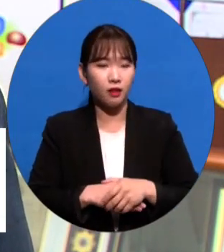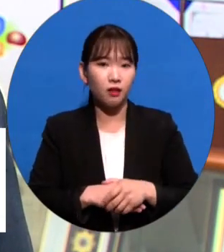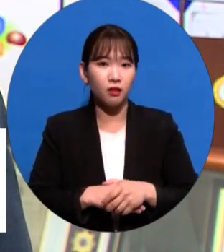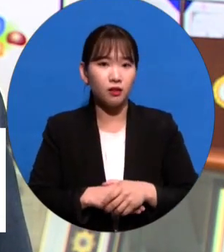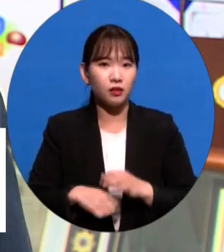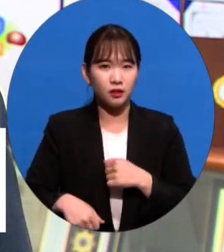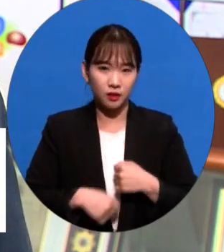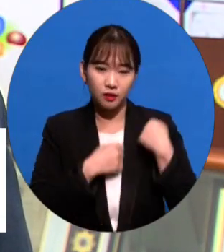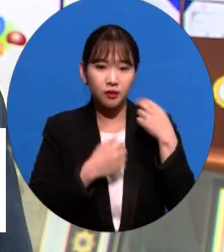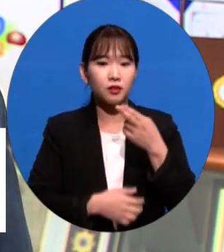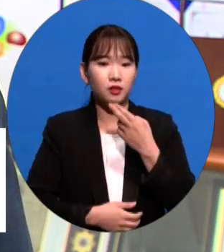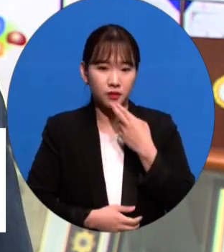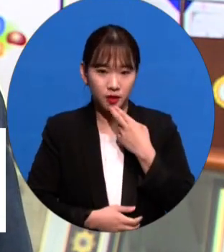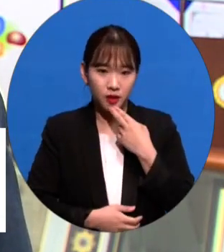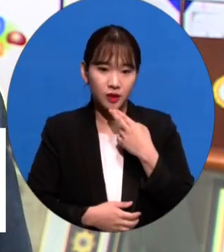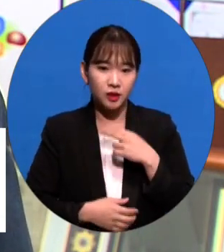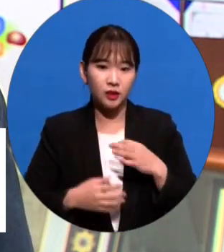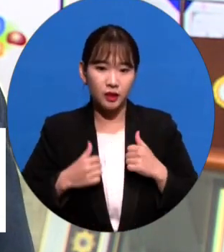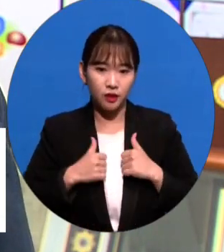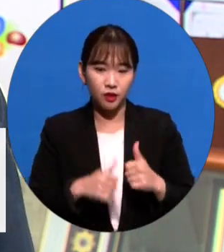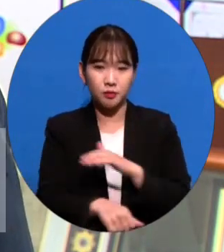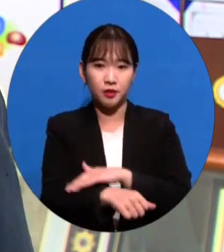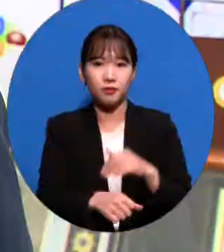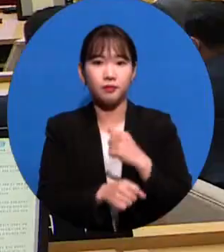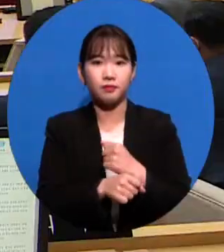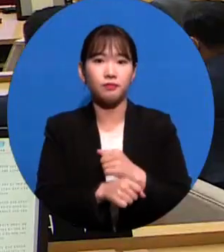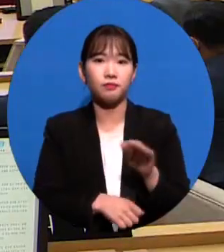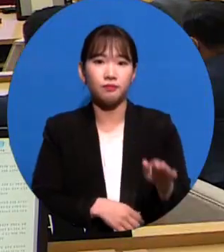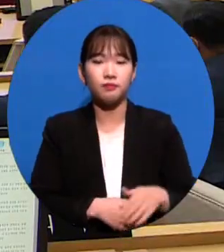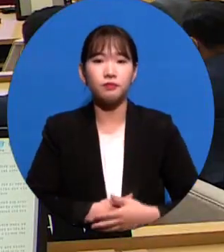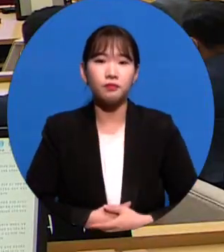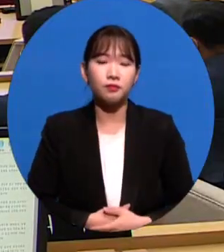안건들이 소홀함이 없이 저희들이 열심히 잘 하겠습니다.